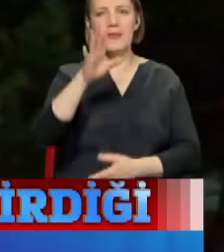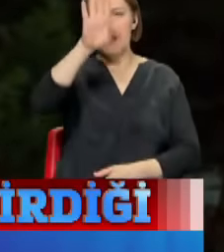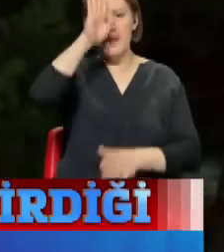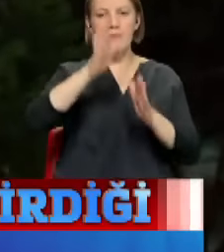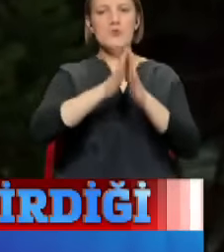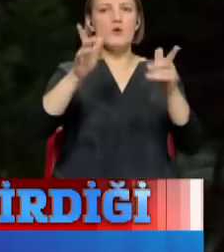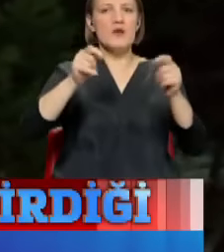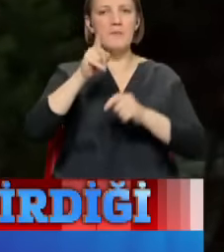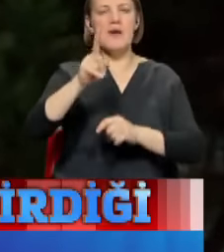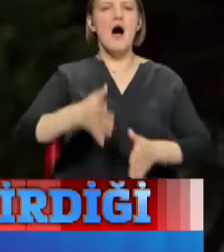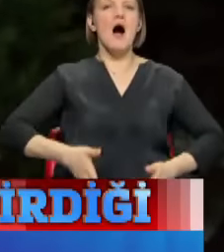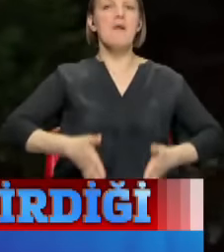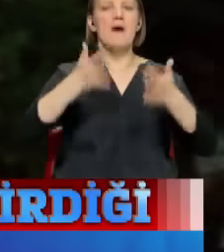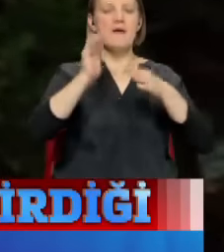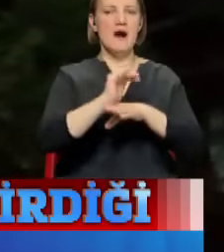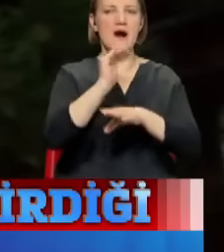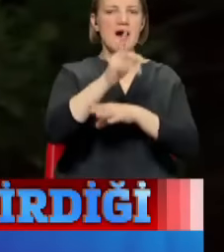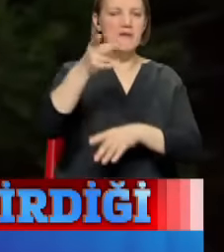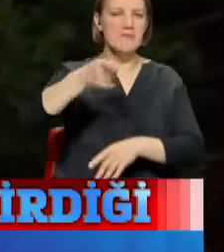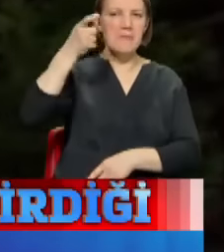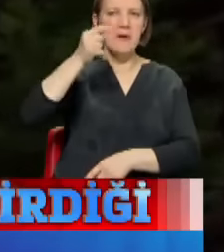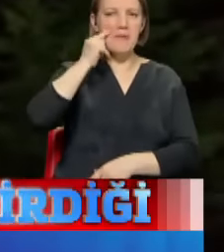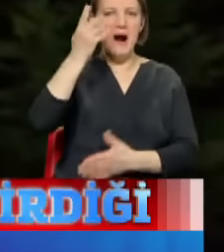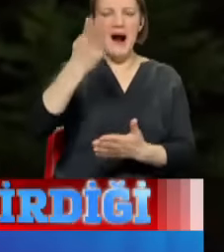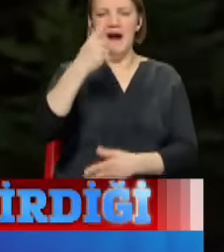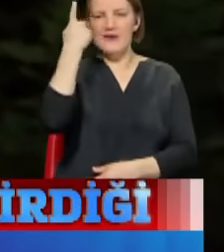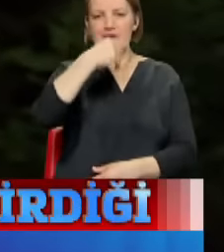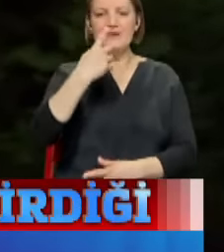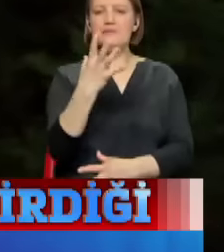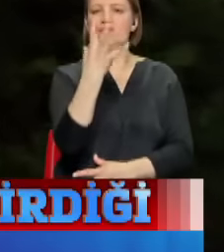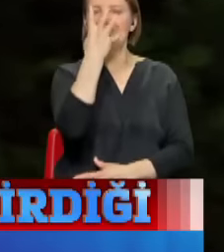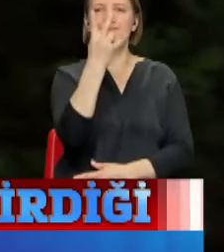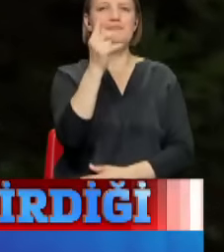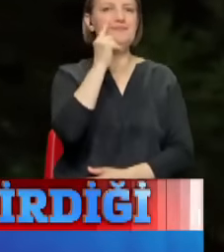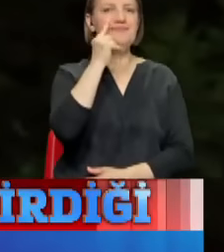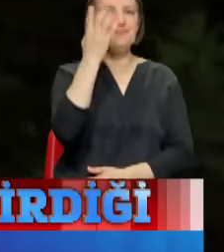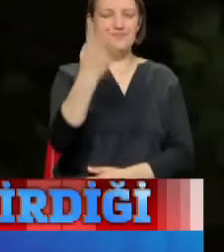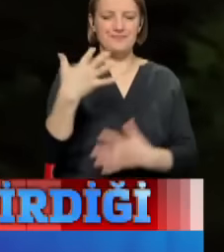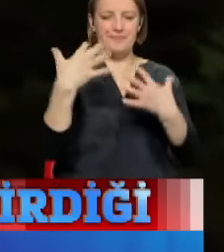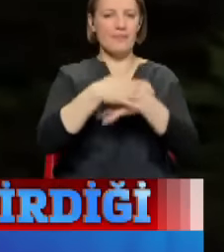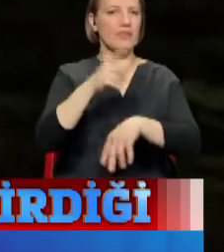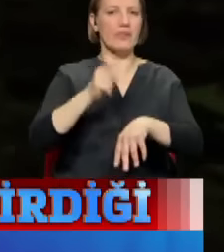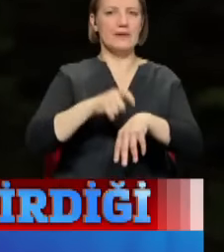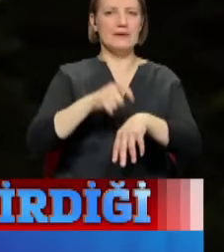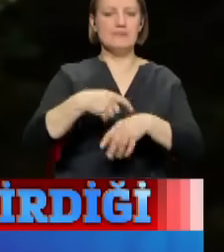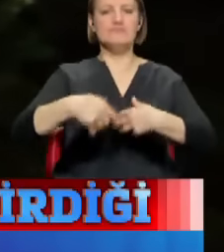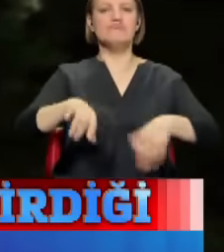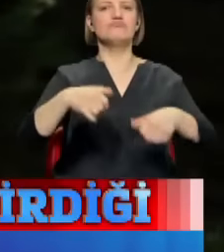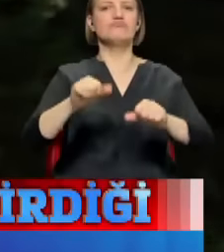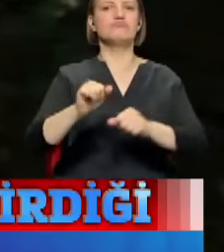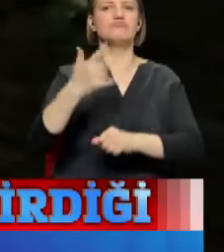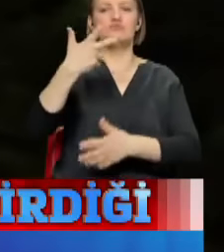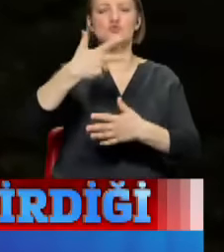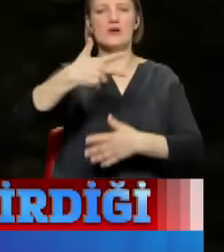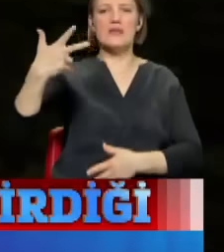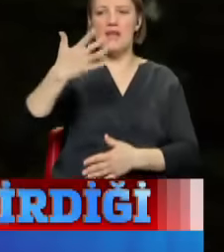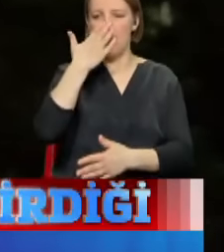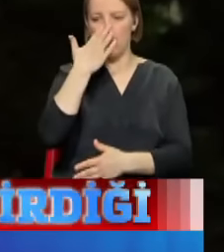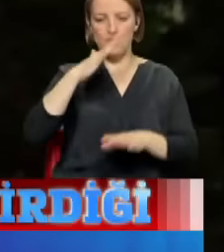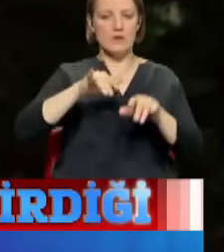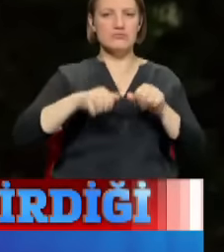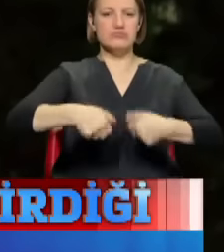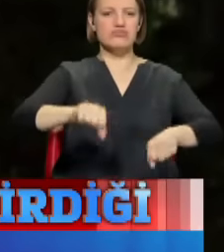İstanbul Büyükçekmece'de bir apartmanda yaşandı silahlı saldırı. Yüzü kar maskeli iki kişi akşam saatlerinde motosikletle 3 katlı binanın